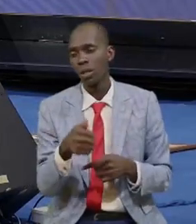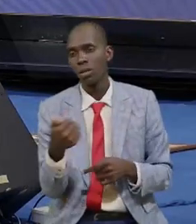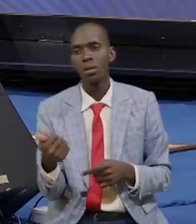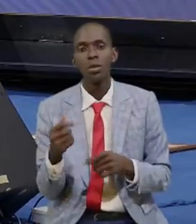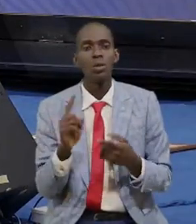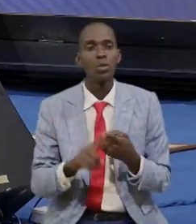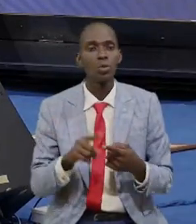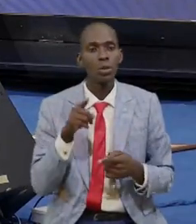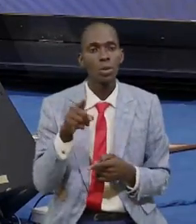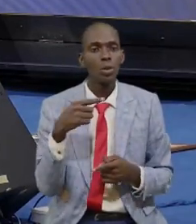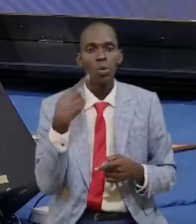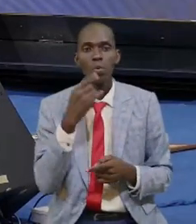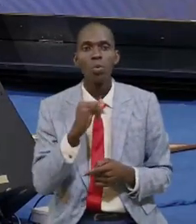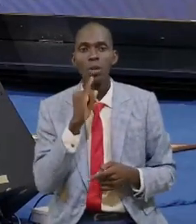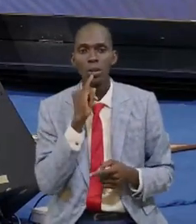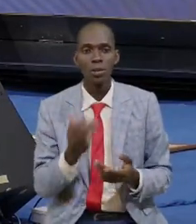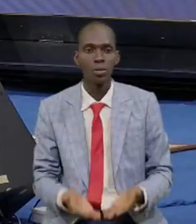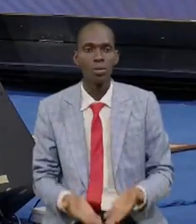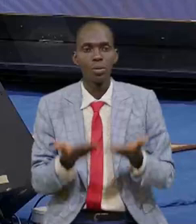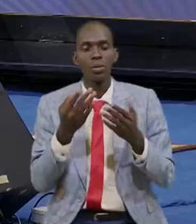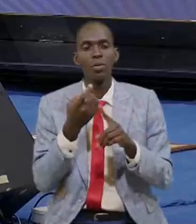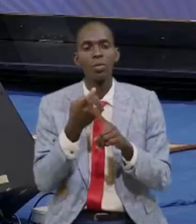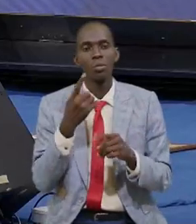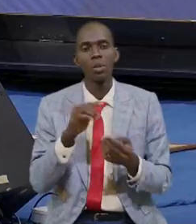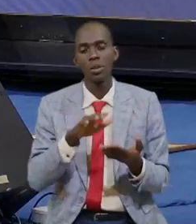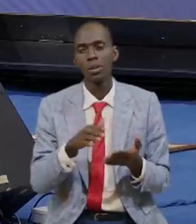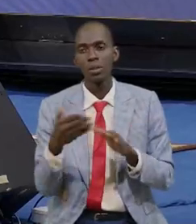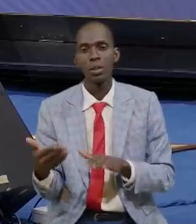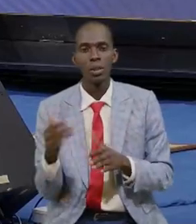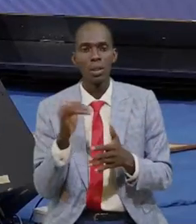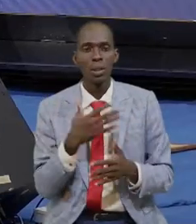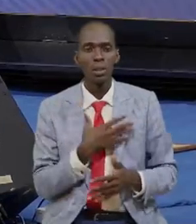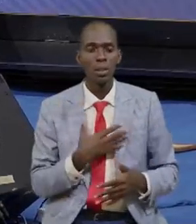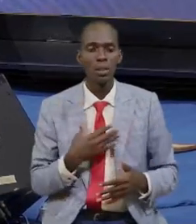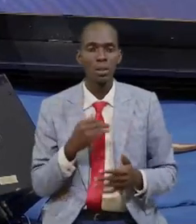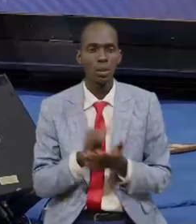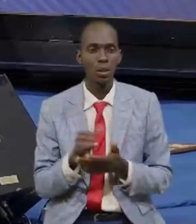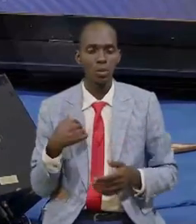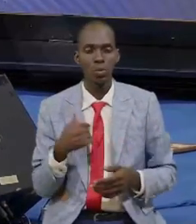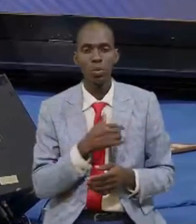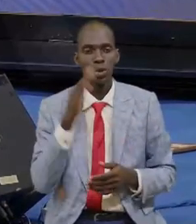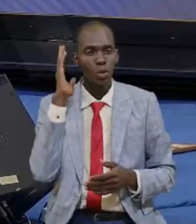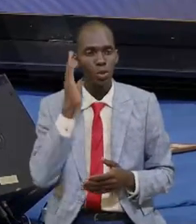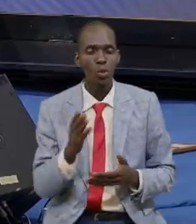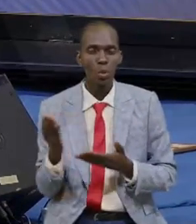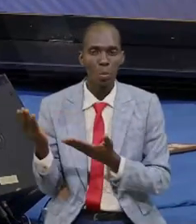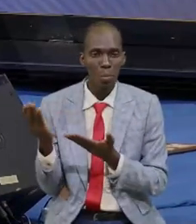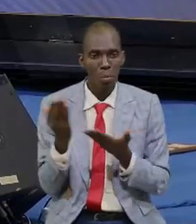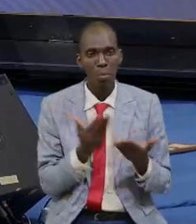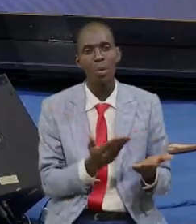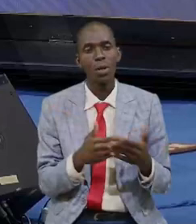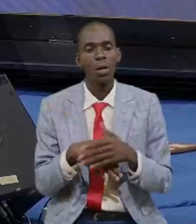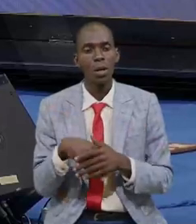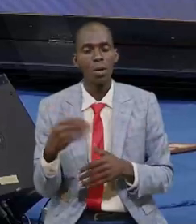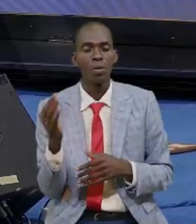Et pour que vous apparteniez à un autre, à celui qui est ressuscité des morts, afin que nous portions des